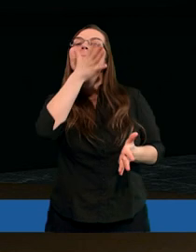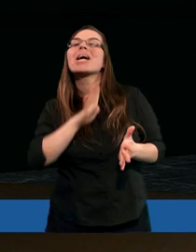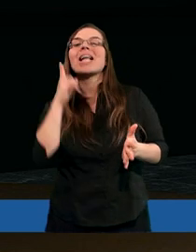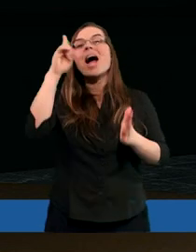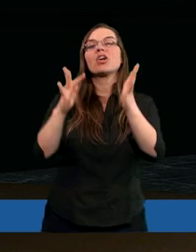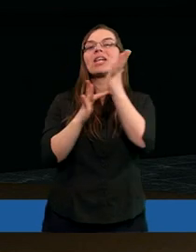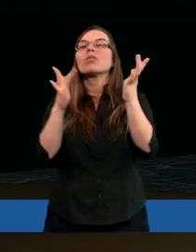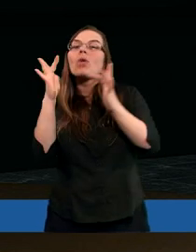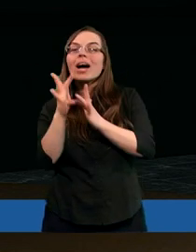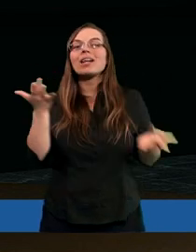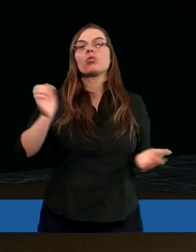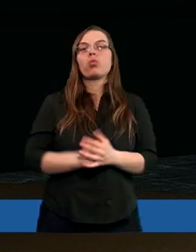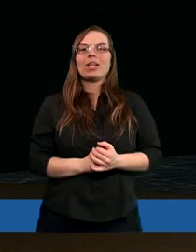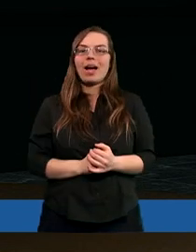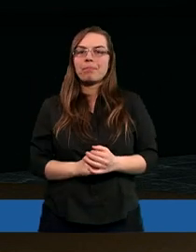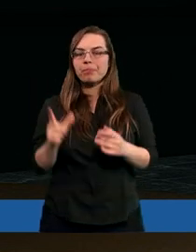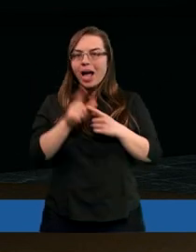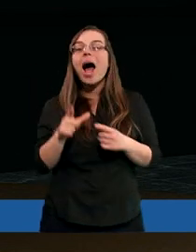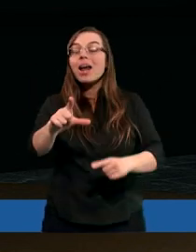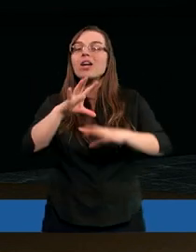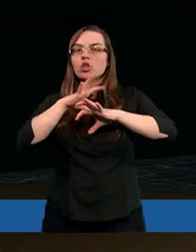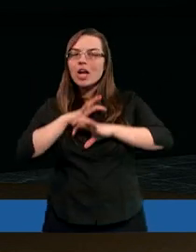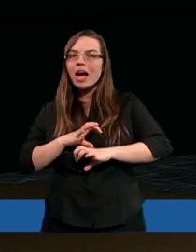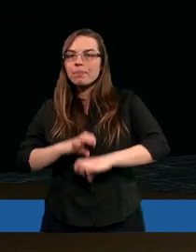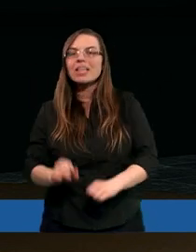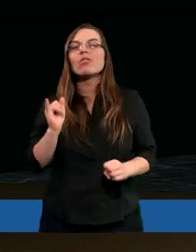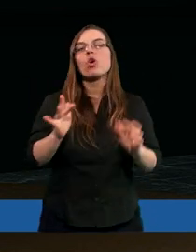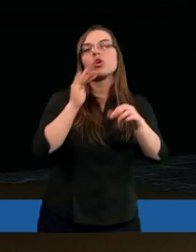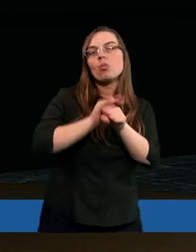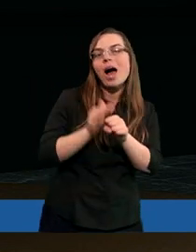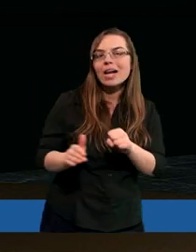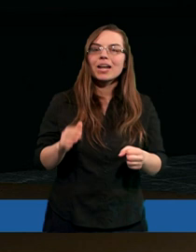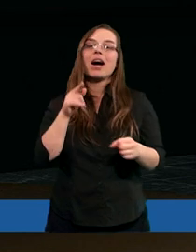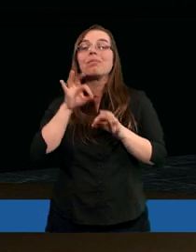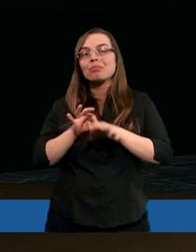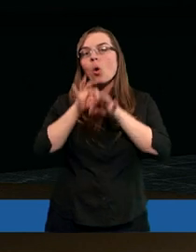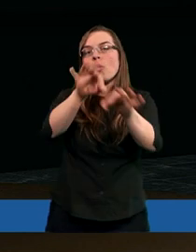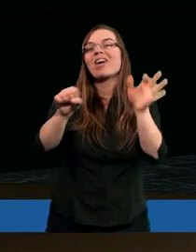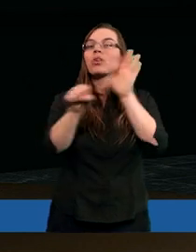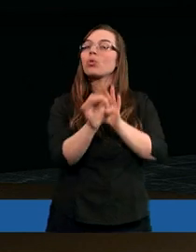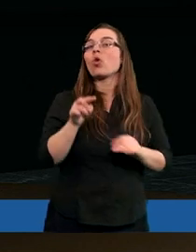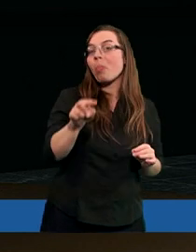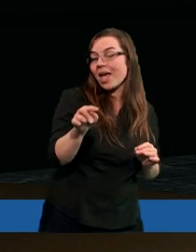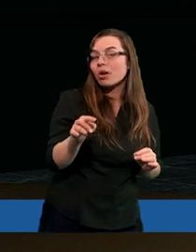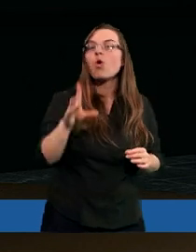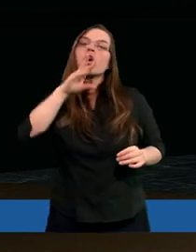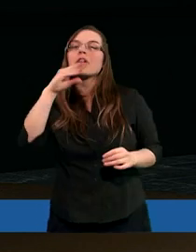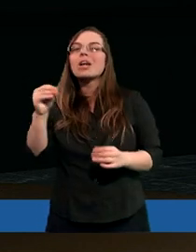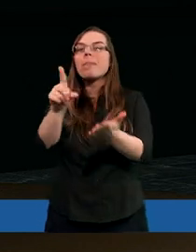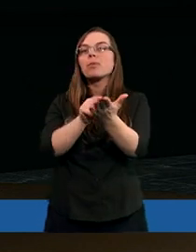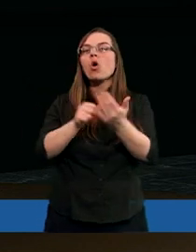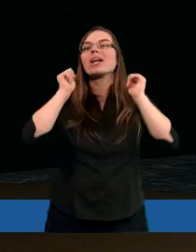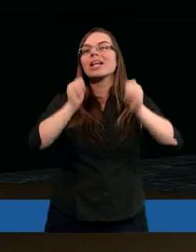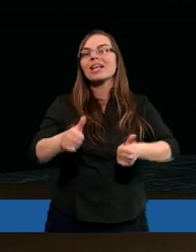Jezusa Chrystusa. Ale cierpliwość i łaska Jezusa doprowadziły do tego, że Piotr